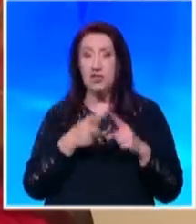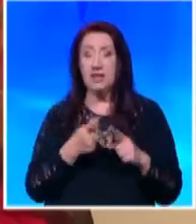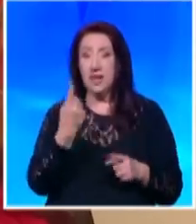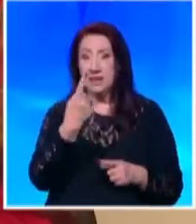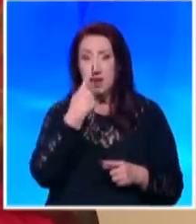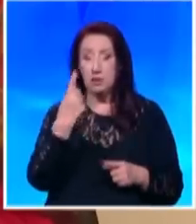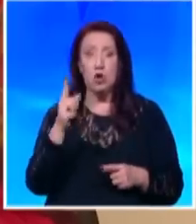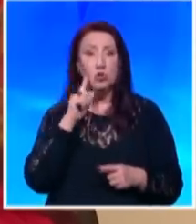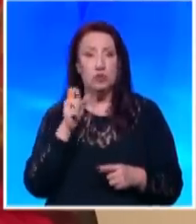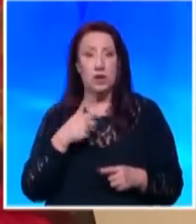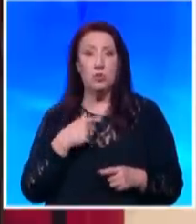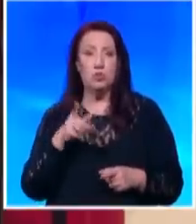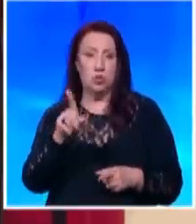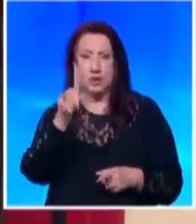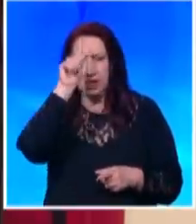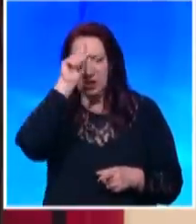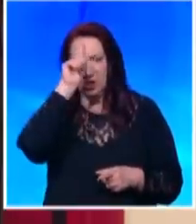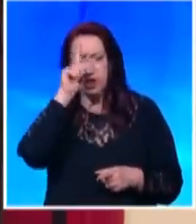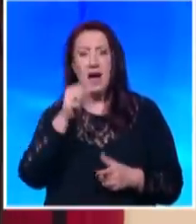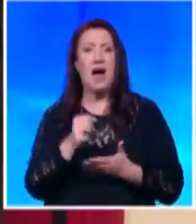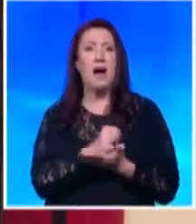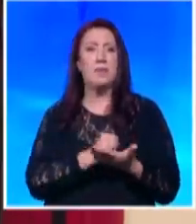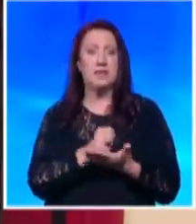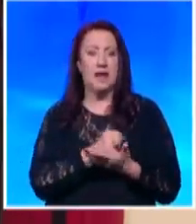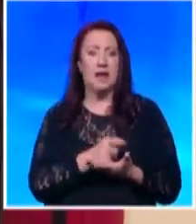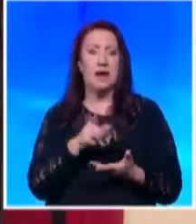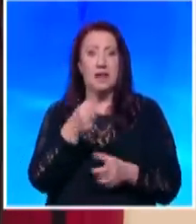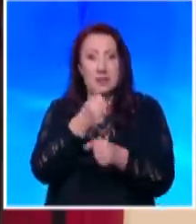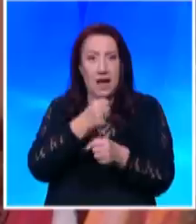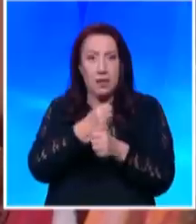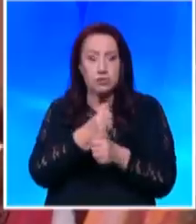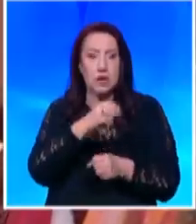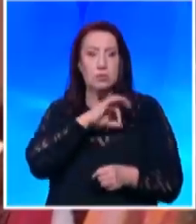го получава на работното си място през 2016 година.